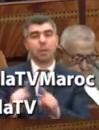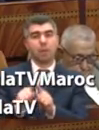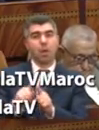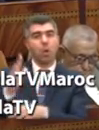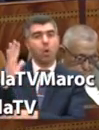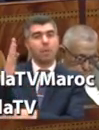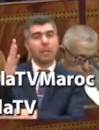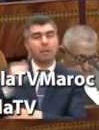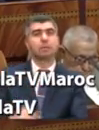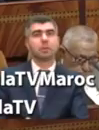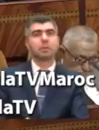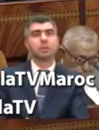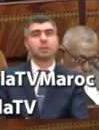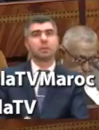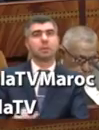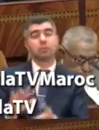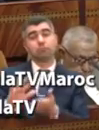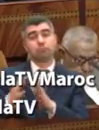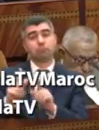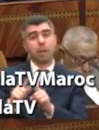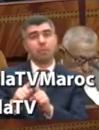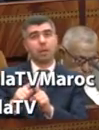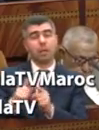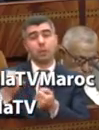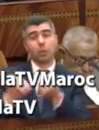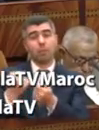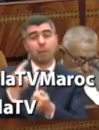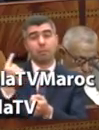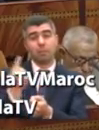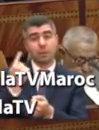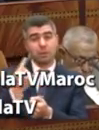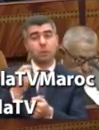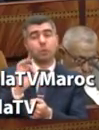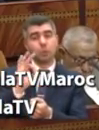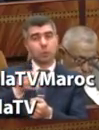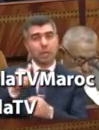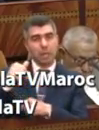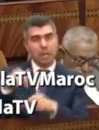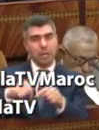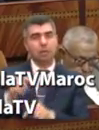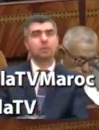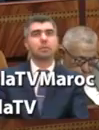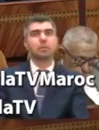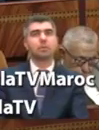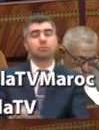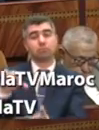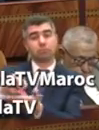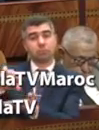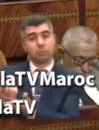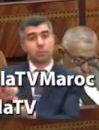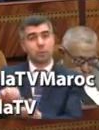الخميسات عندنا يعني سيارات الاسعاف مجهزه، وعندنا يعني وحدات